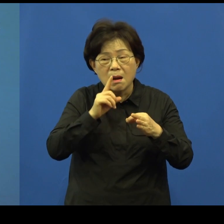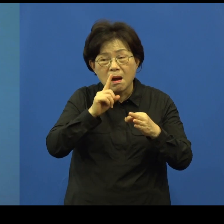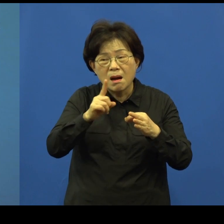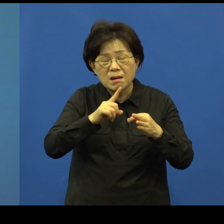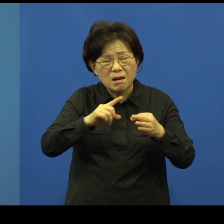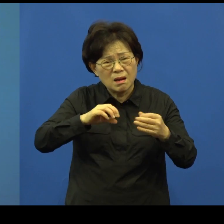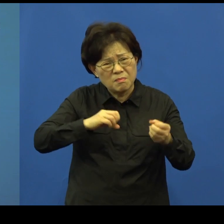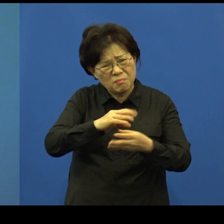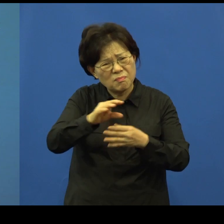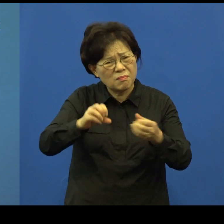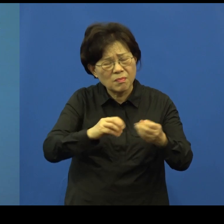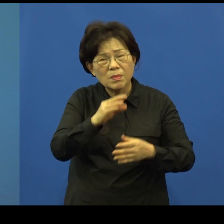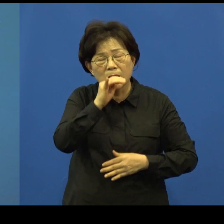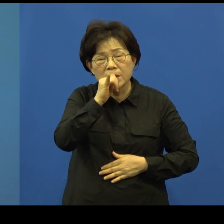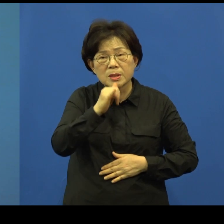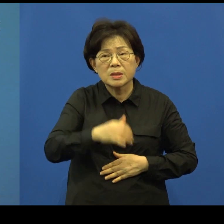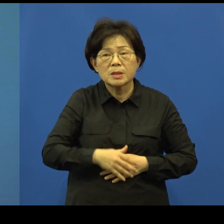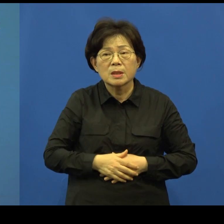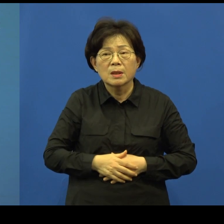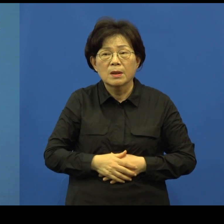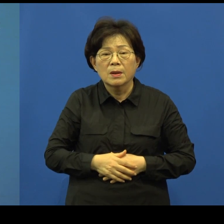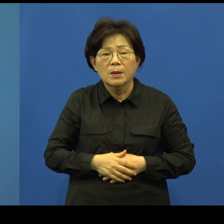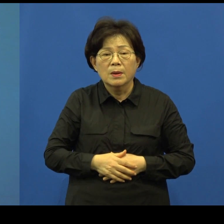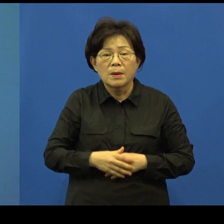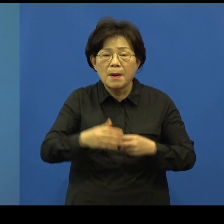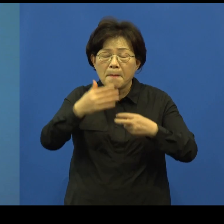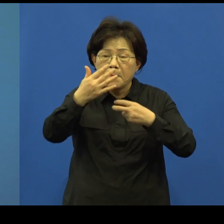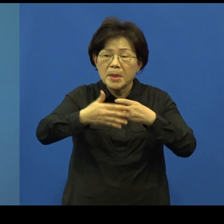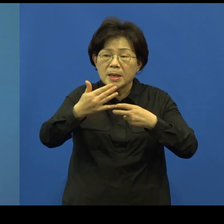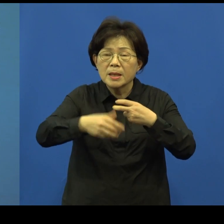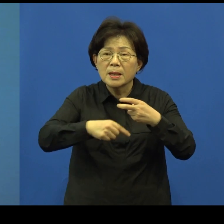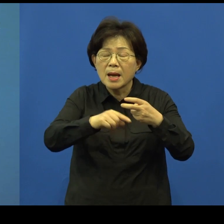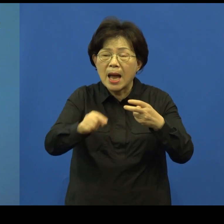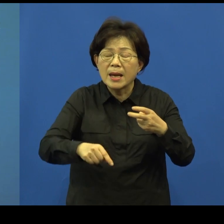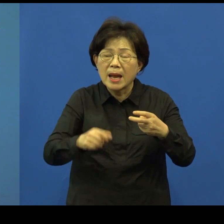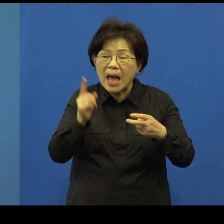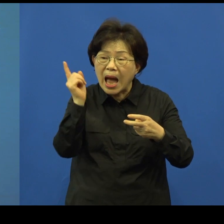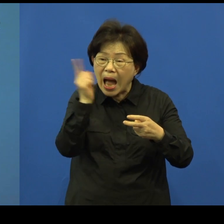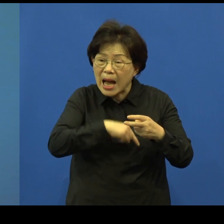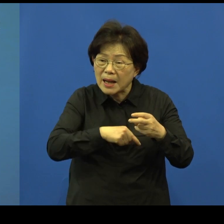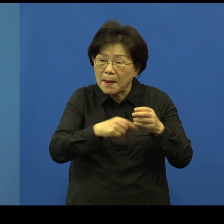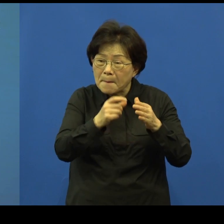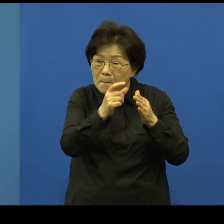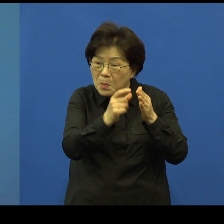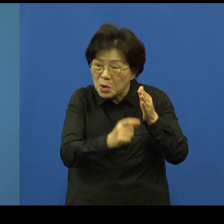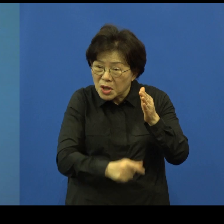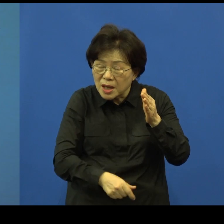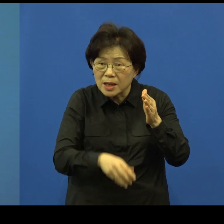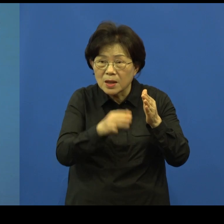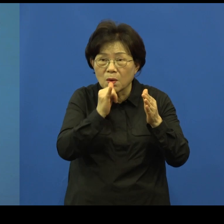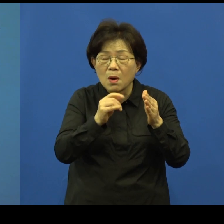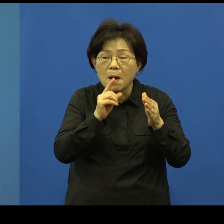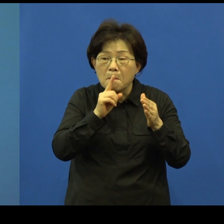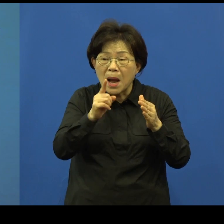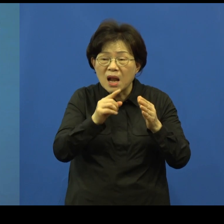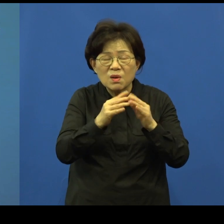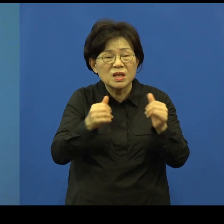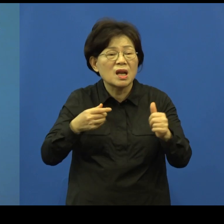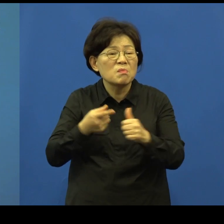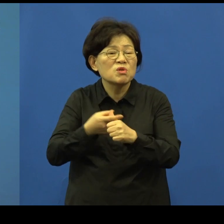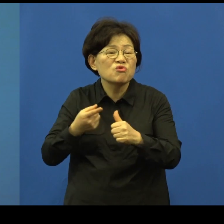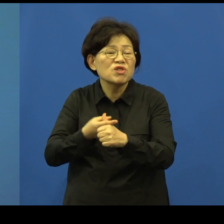일어납니다. 그리고 이런 이 미디어 안에 뭐죠? 악플들, 그죠? 악플들. 말로 사람을 죽이는